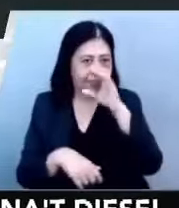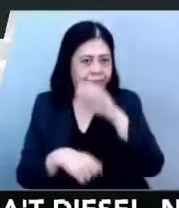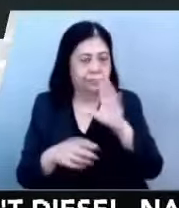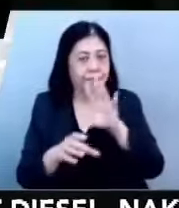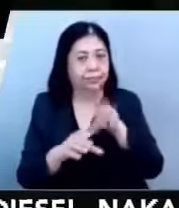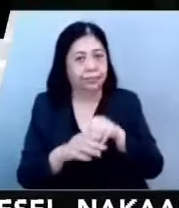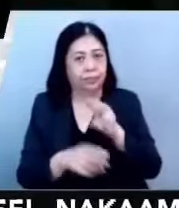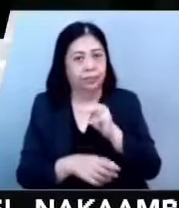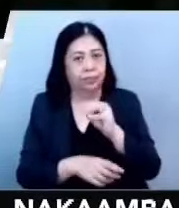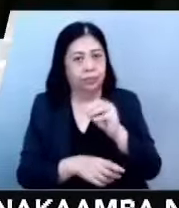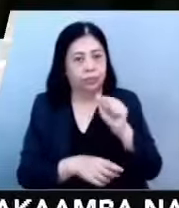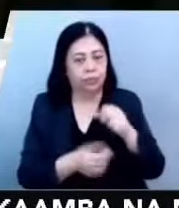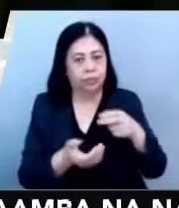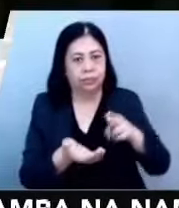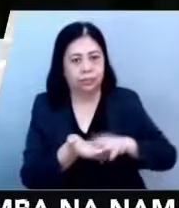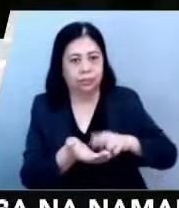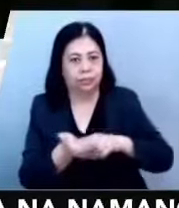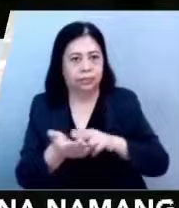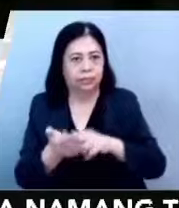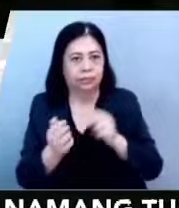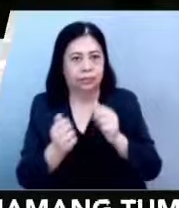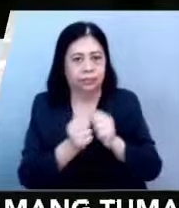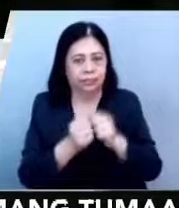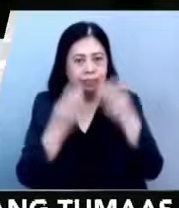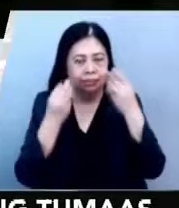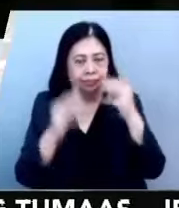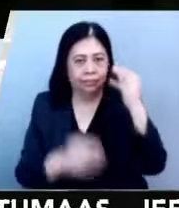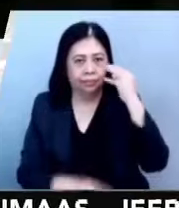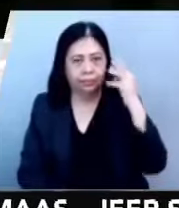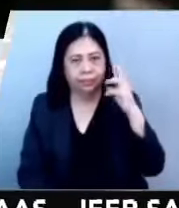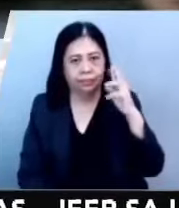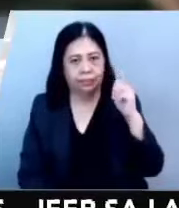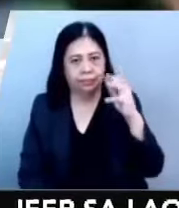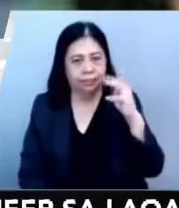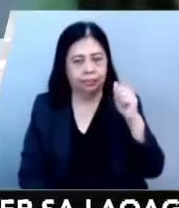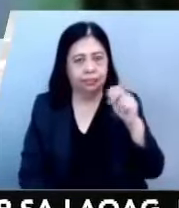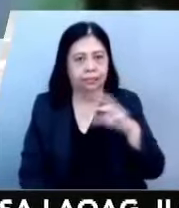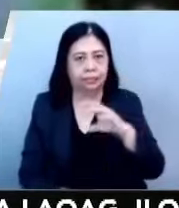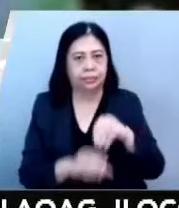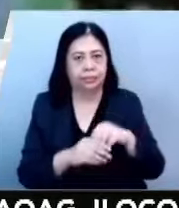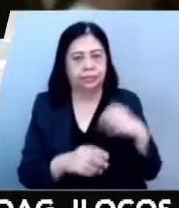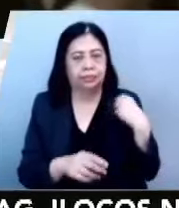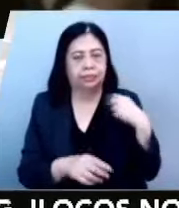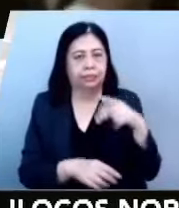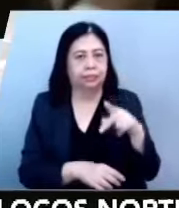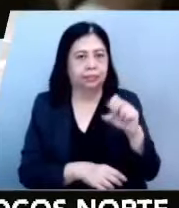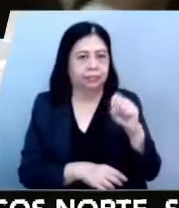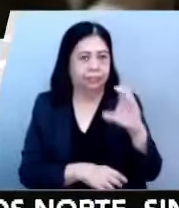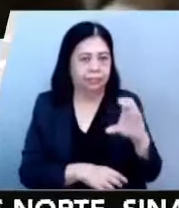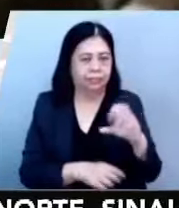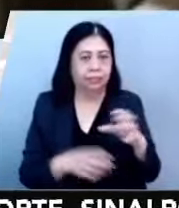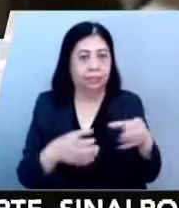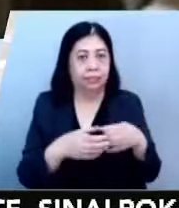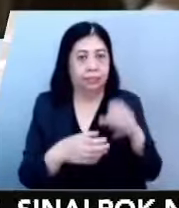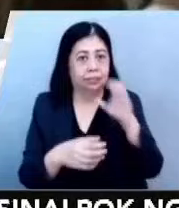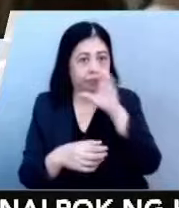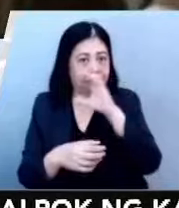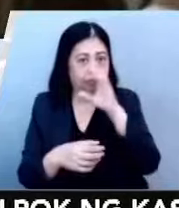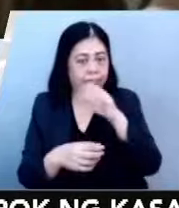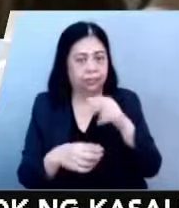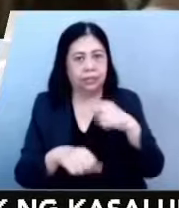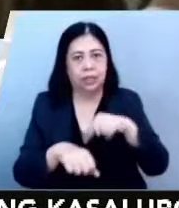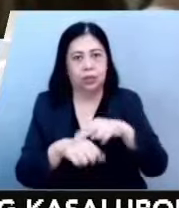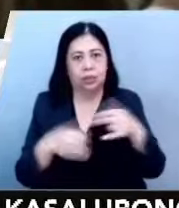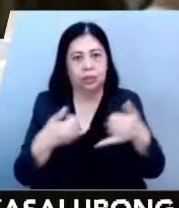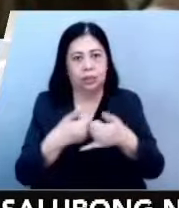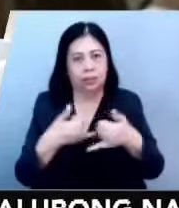Cebu City Mayor Mike Rama at ang mga opisyal ng Philippine Sports Commission. Sa Cebu, gaganapin ang Palarong Pambansa pero